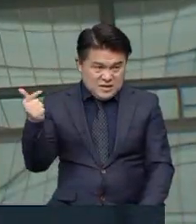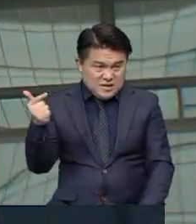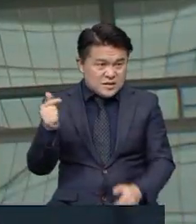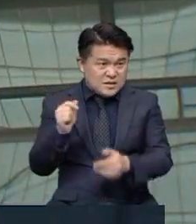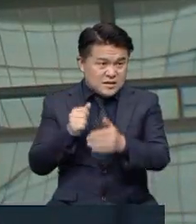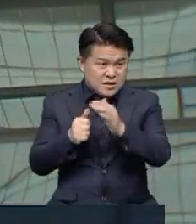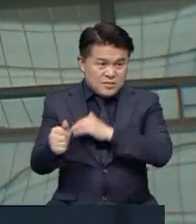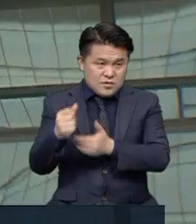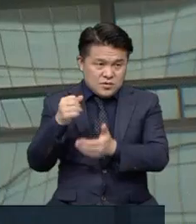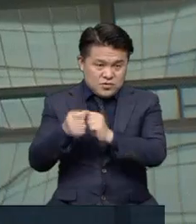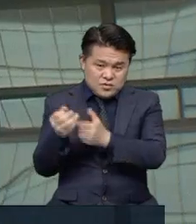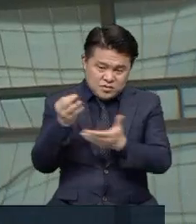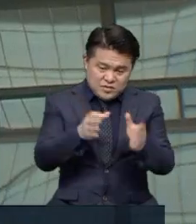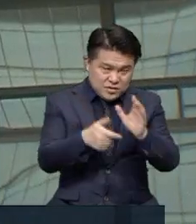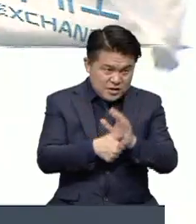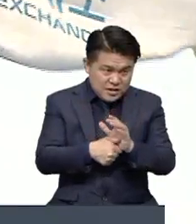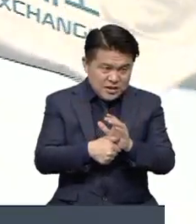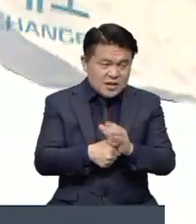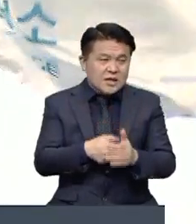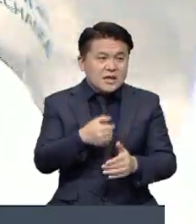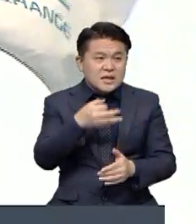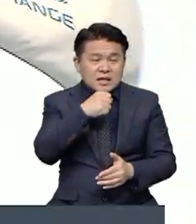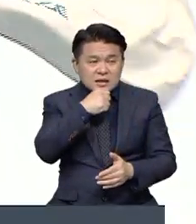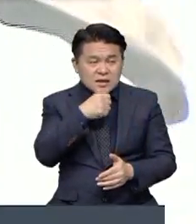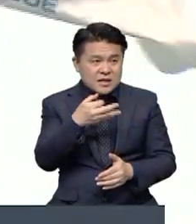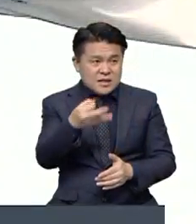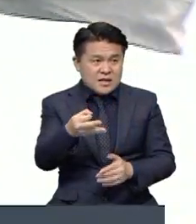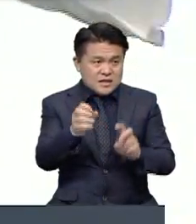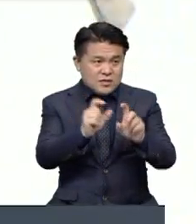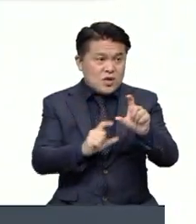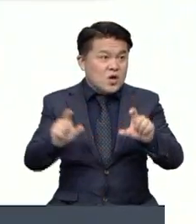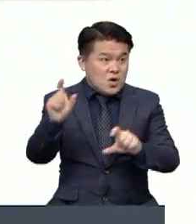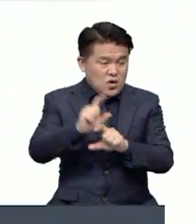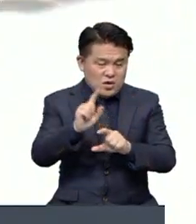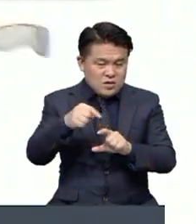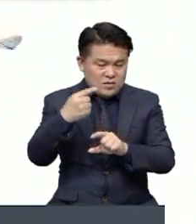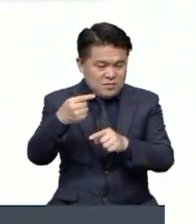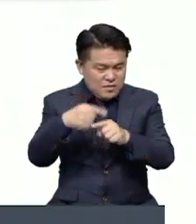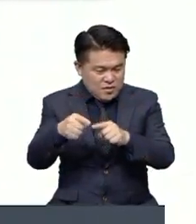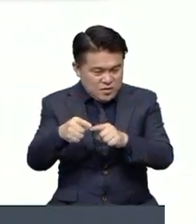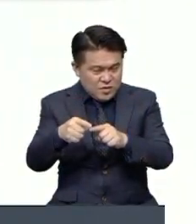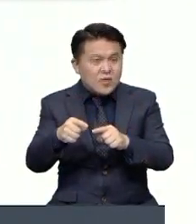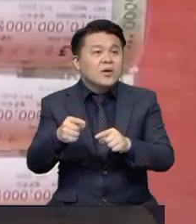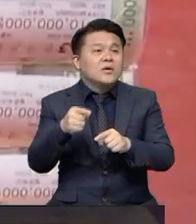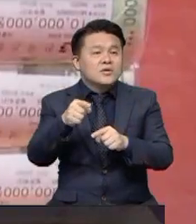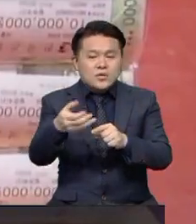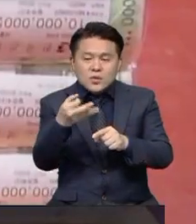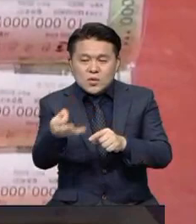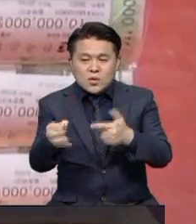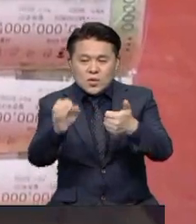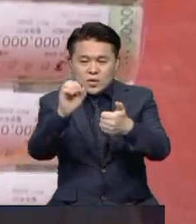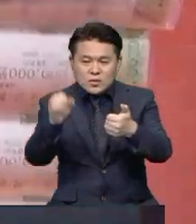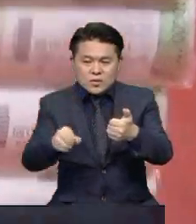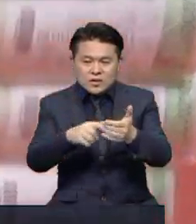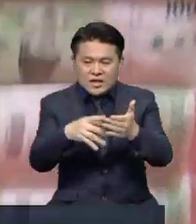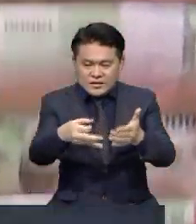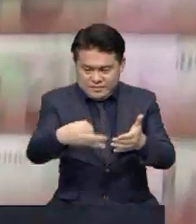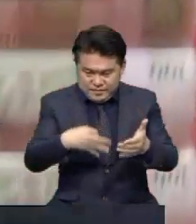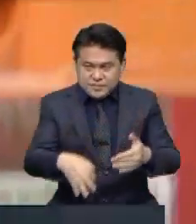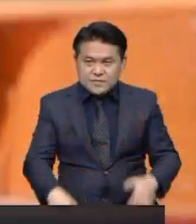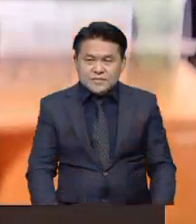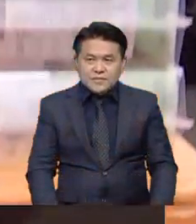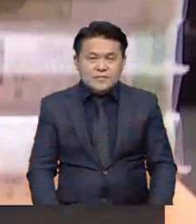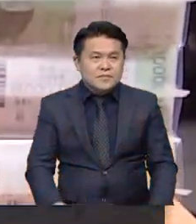때 지분가치를 20% 할증평가해 평가액의 50%를 과세합니다. 상속세는